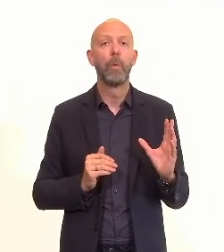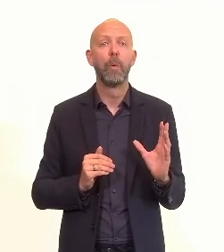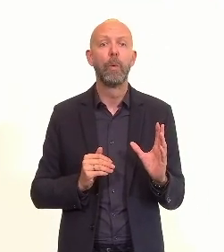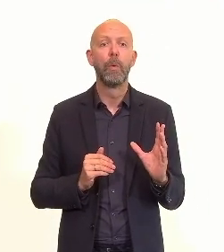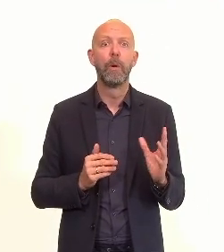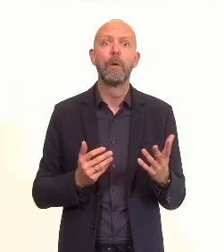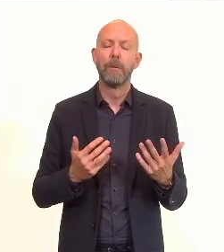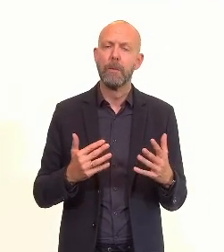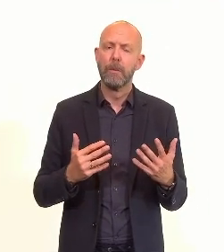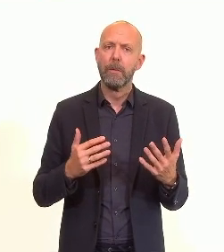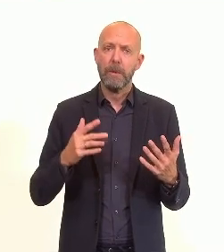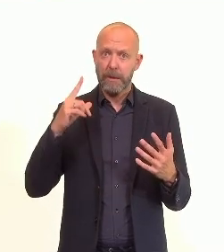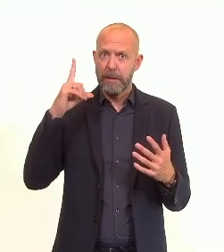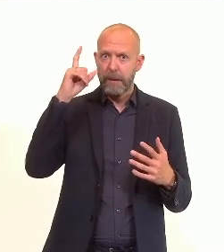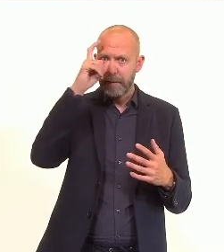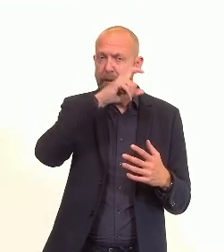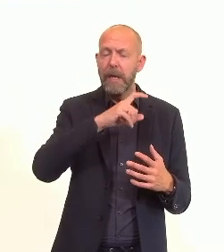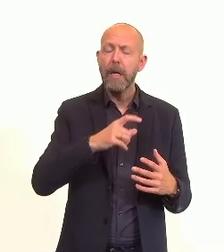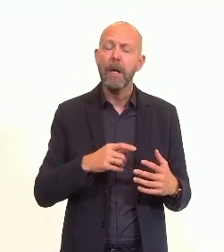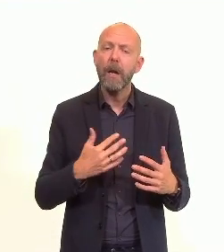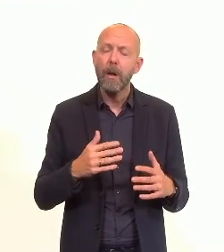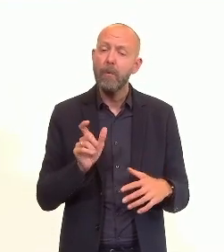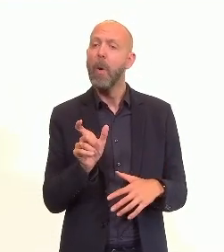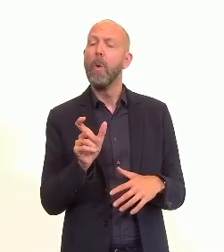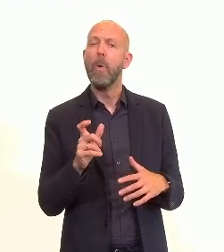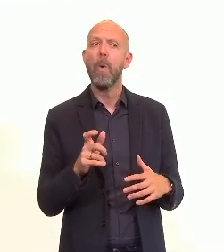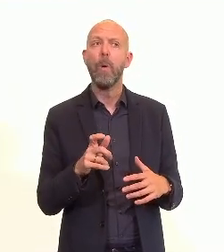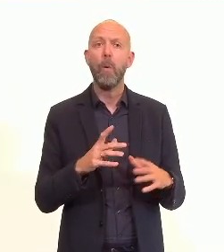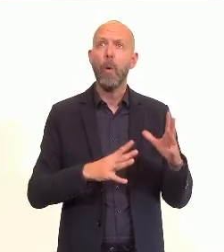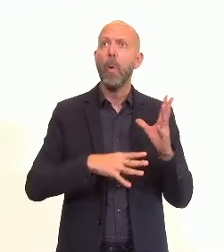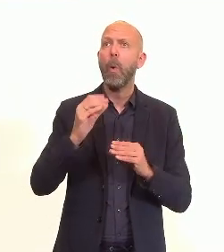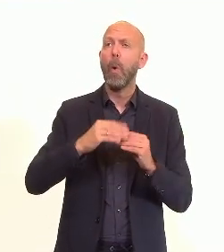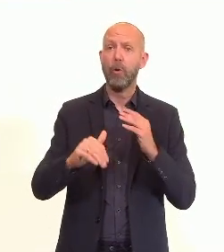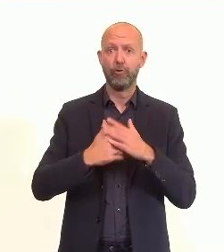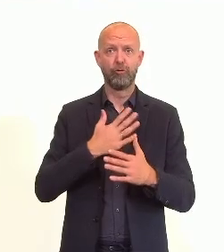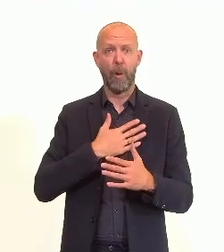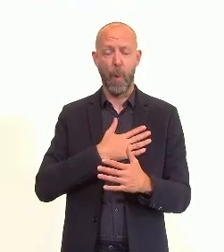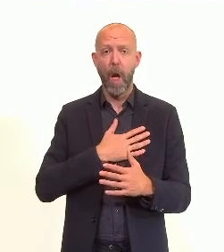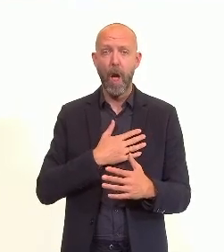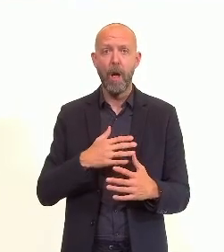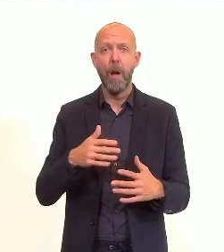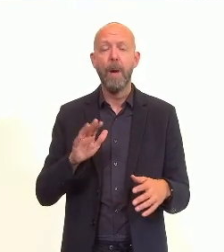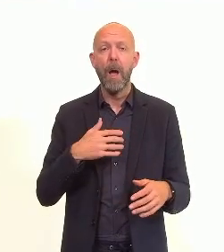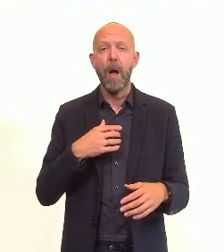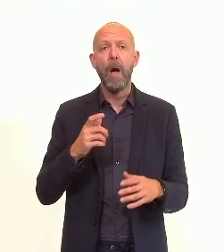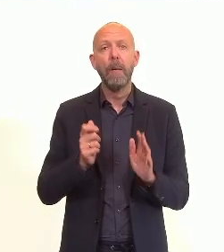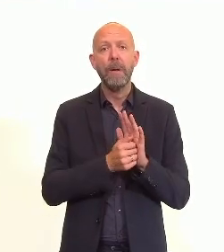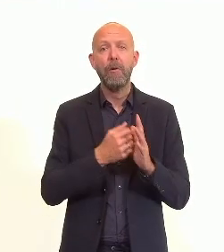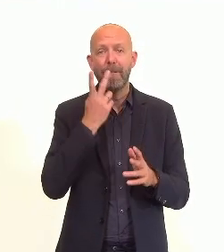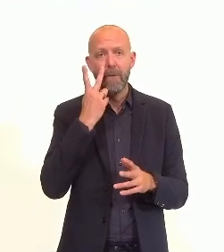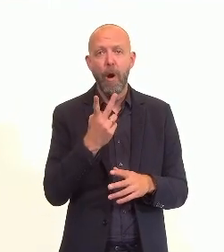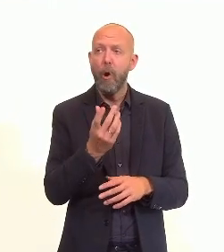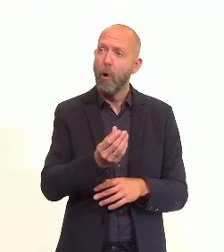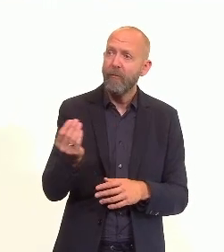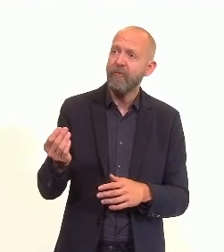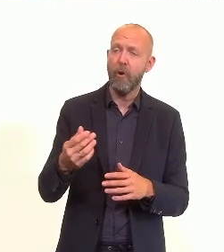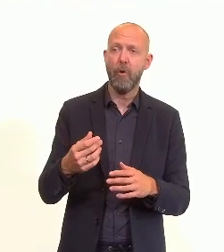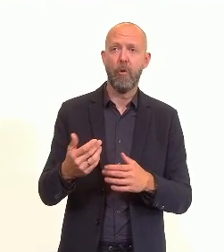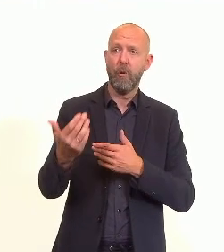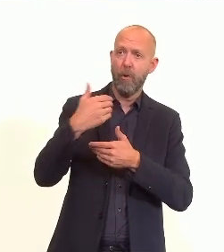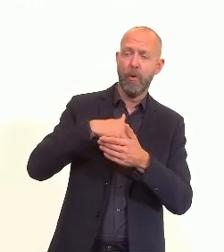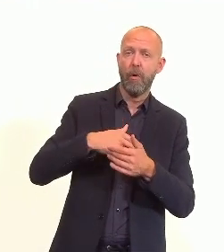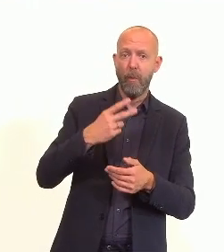c'est difficile, heureux, j'étais heureuse chez moi, quand je voyais la famille, quand je voyais les enfants, et